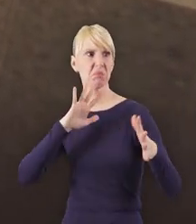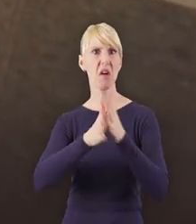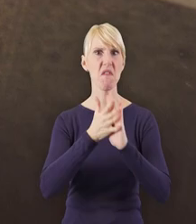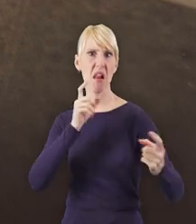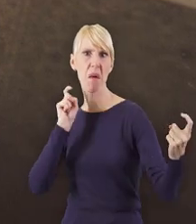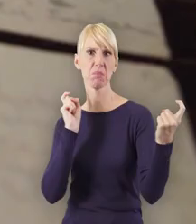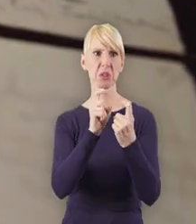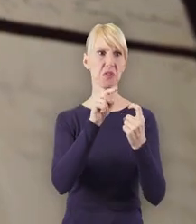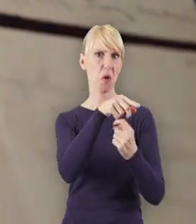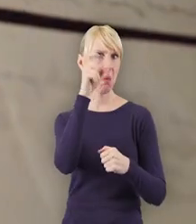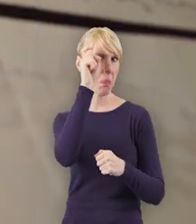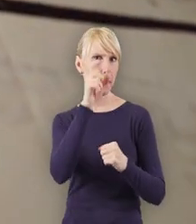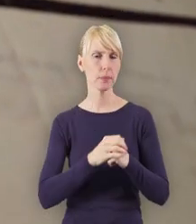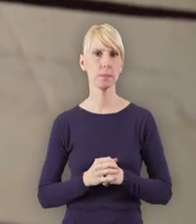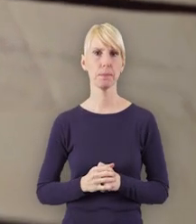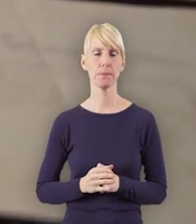okupantem.